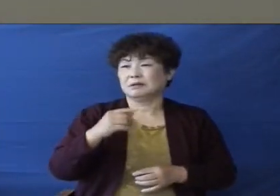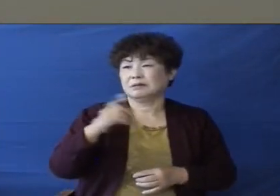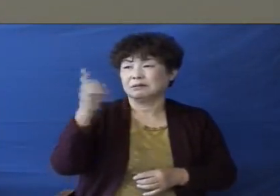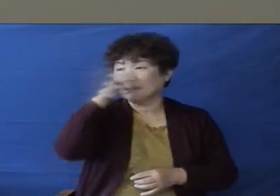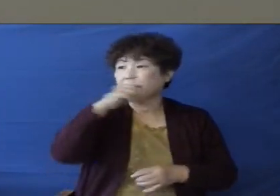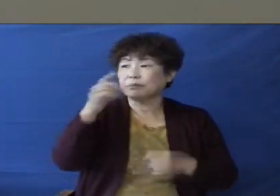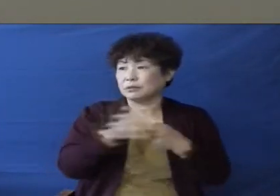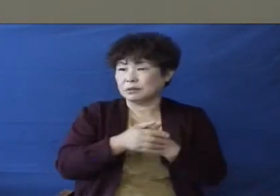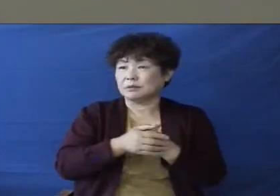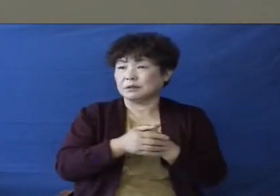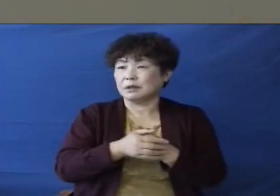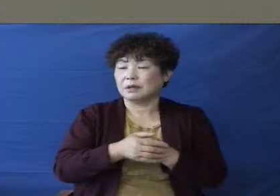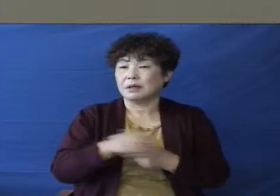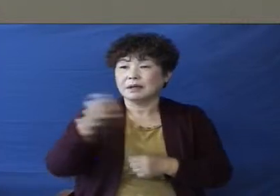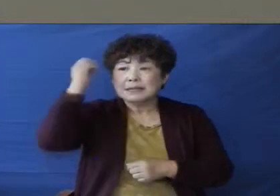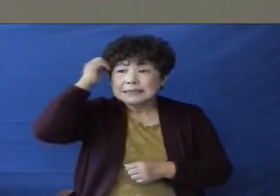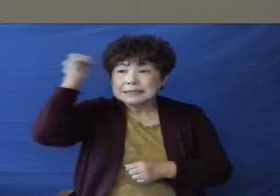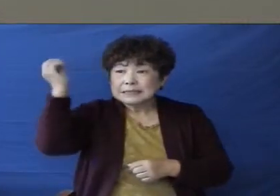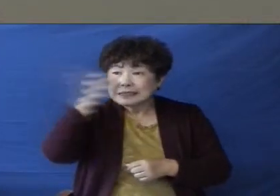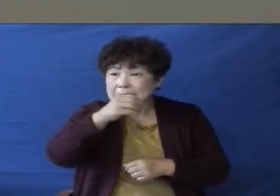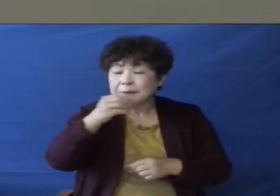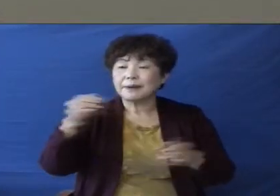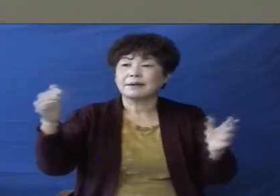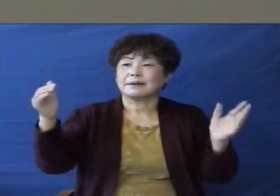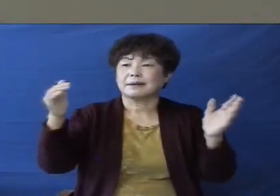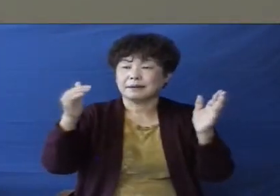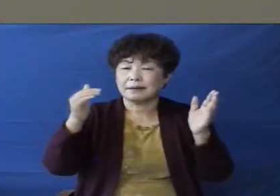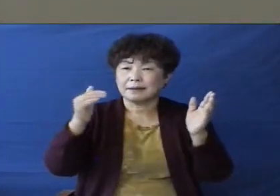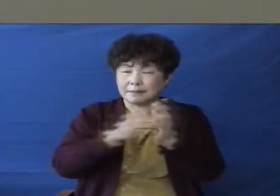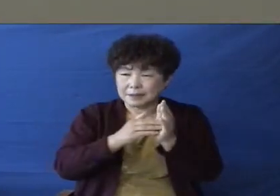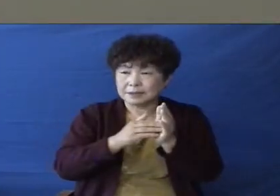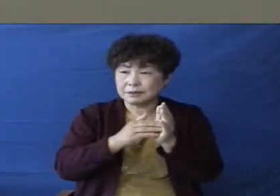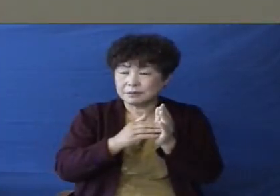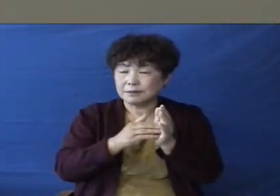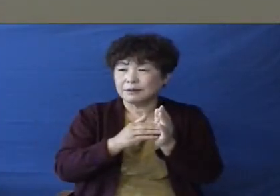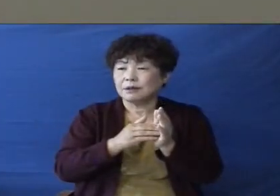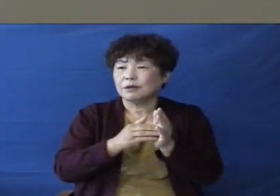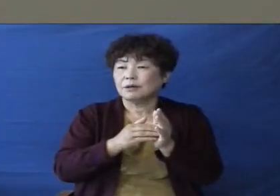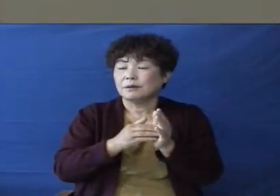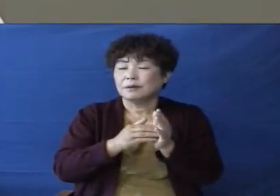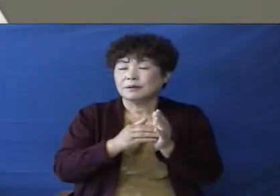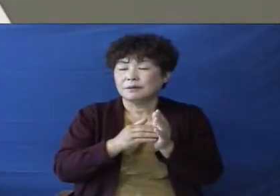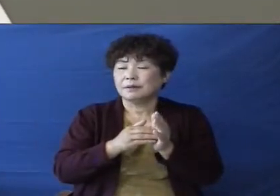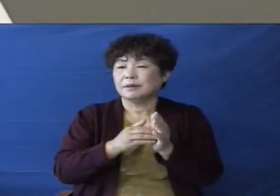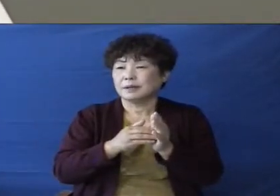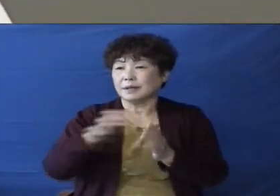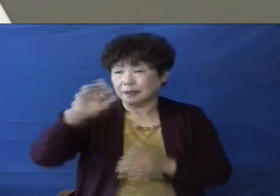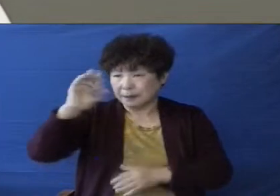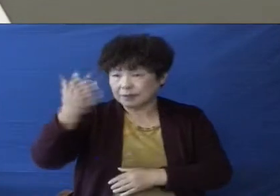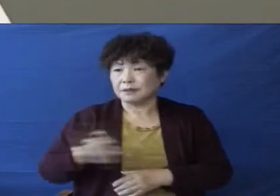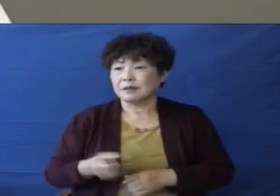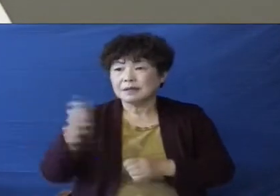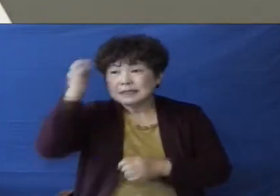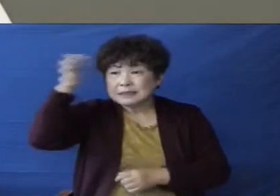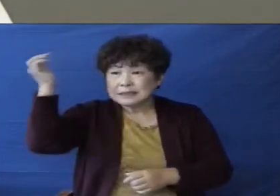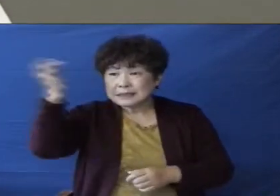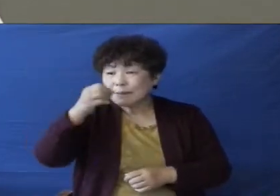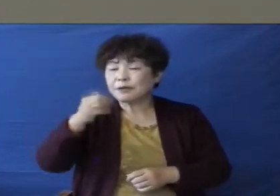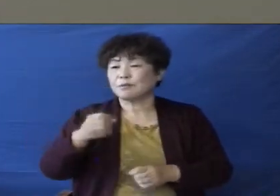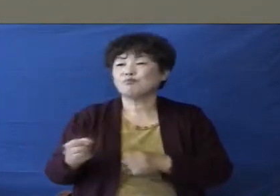내일 새벽까지 만하고 이제 부흥회가 끝나는 거야 그런데 이 친구는 그